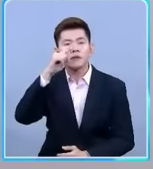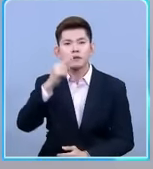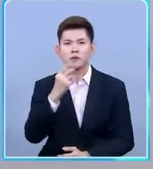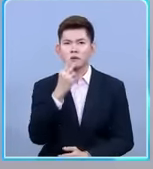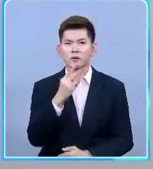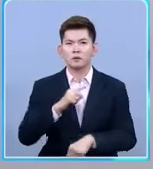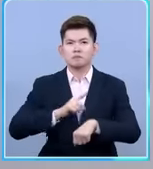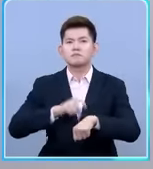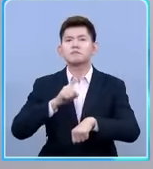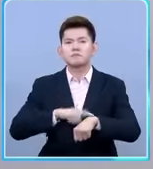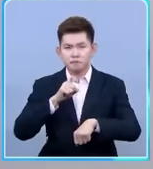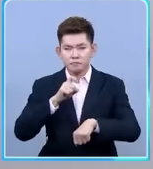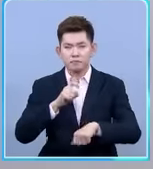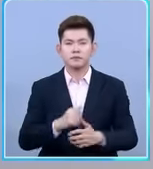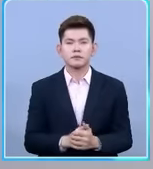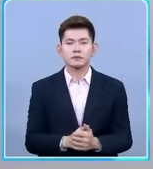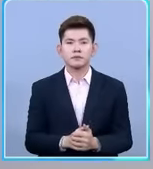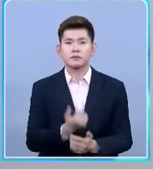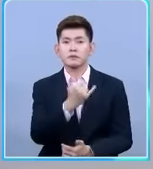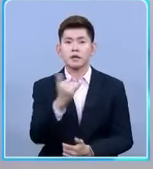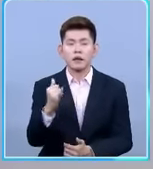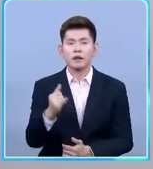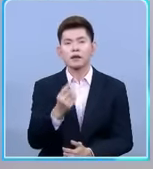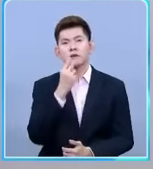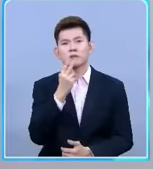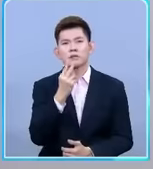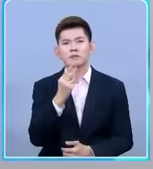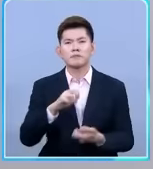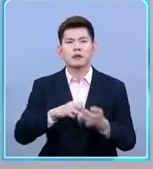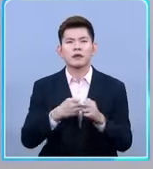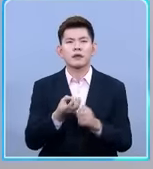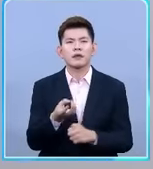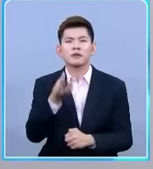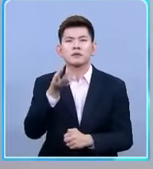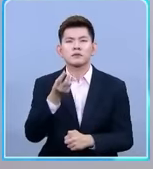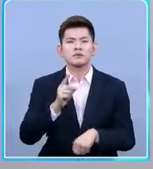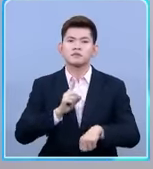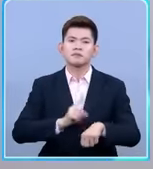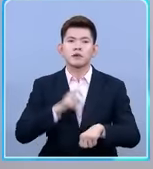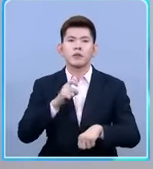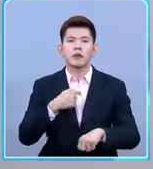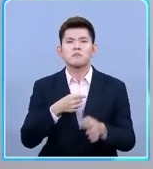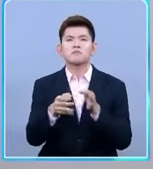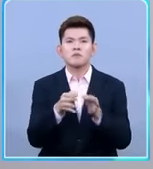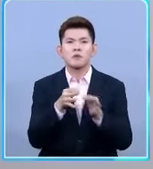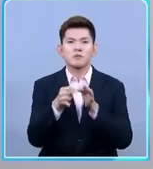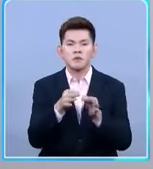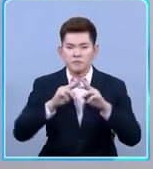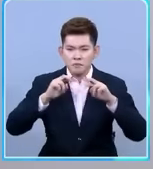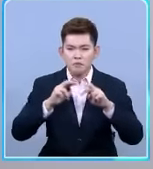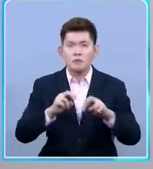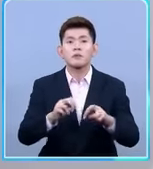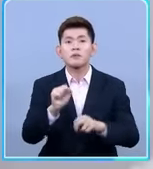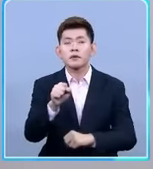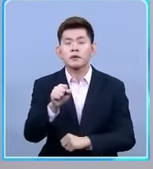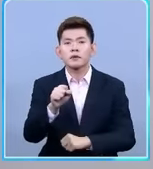เวลานะก็คือว่าบางทีคดีแบบว่ามันเล็กน้อย มันเสียเวลาไปให้ปากคำไปนำสืบอะไรกันใช่ไหมโอ้โห